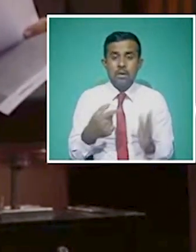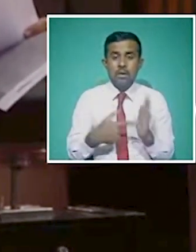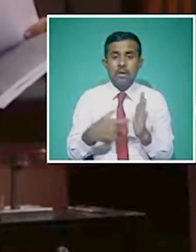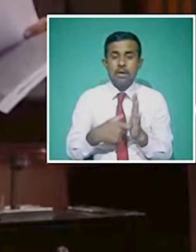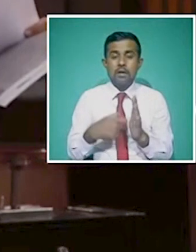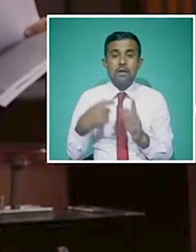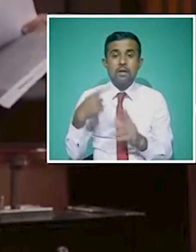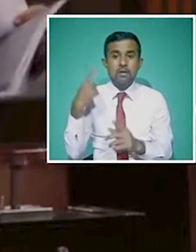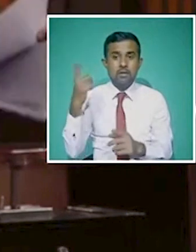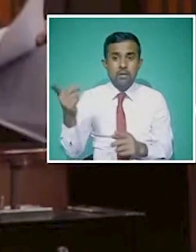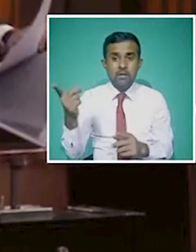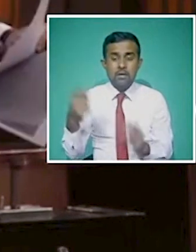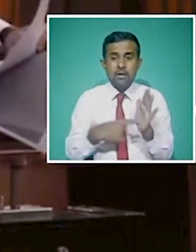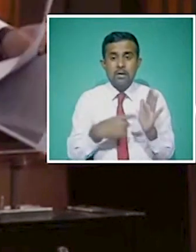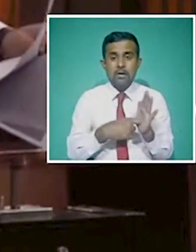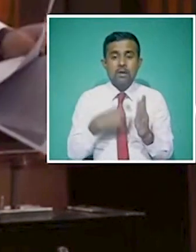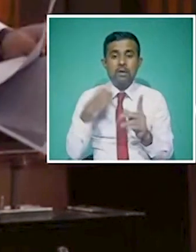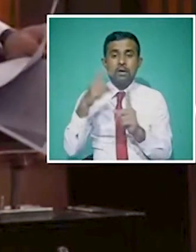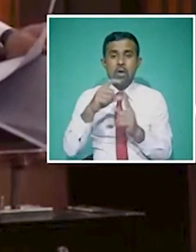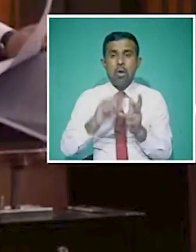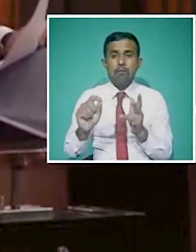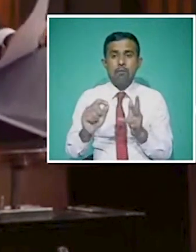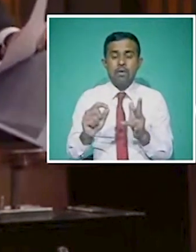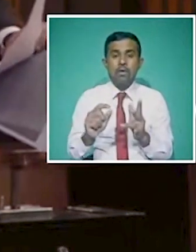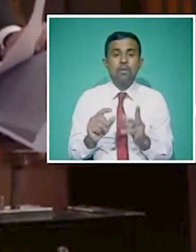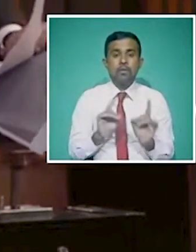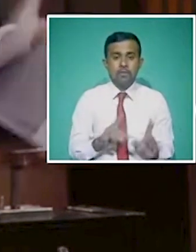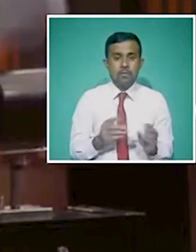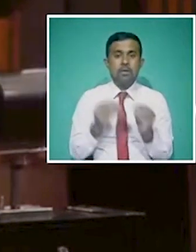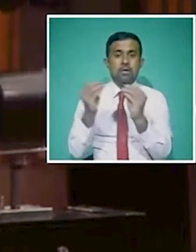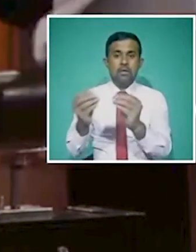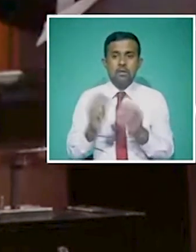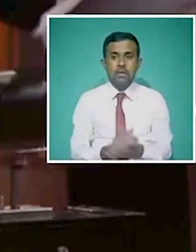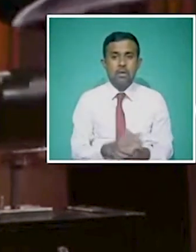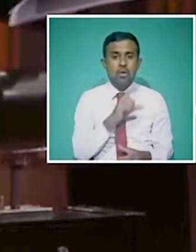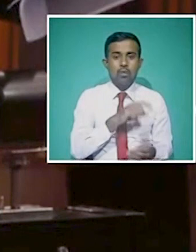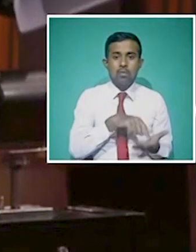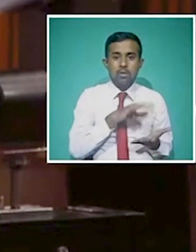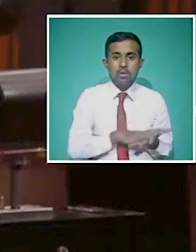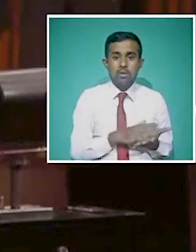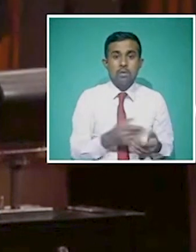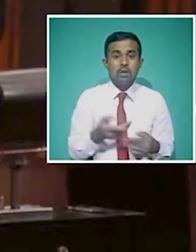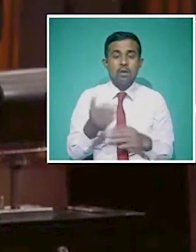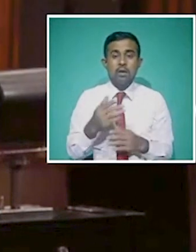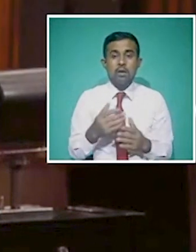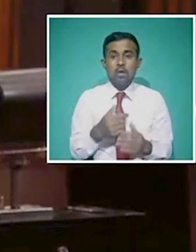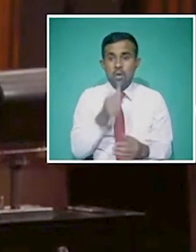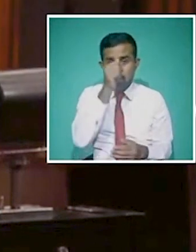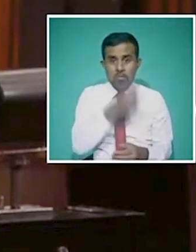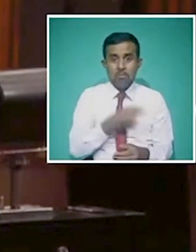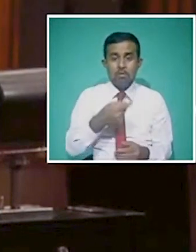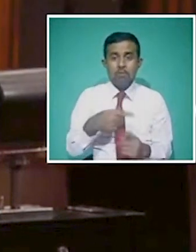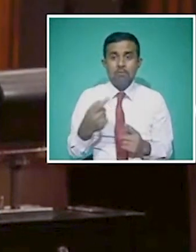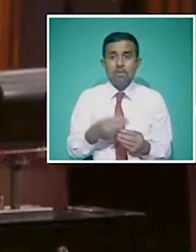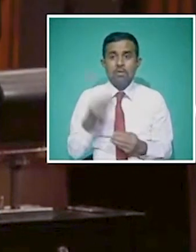තිරිකුණාමලයේ දිස්ත්‍රික්කයට ගිහිල්ලා තිරිකුණාමලයේ දිස්ත්‍රික් කාර්යාලයෙන් ඒ ප්‍රොපෝසල් එකම දීලා තියෙනවා. එතකොට කොළඹින් අනුමැතිය ලැබෙන්න කලින් ප්‍රොපෝසල් එක හොරගම් කරා තව